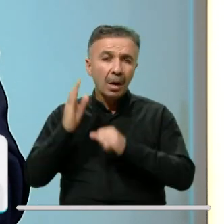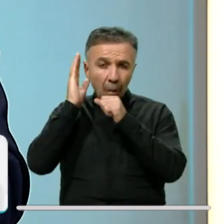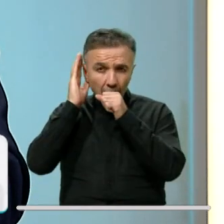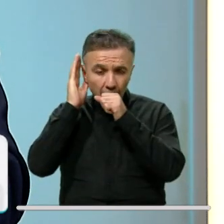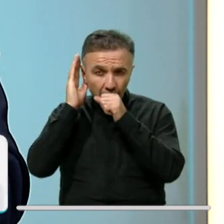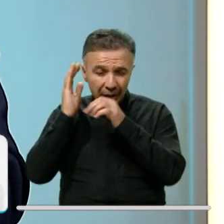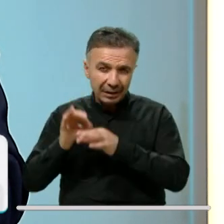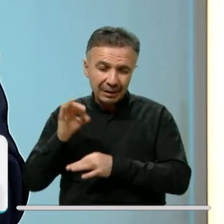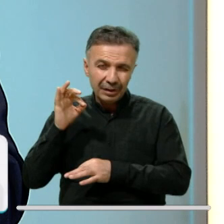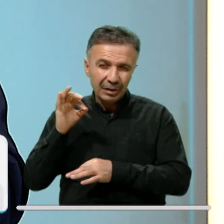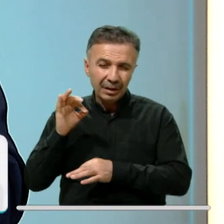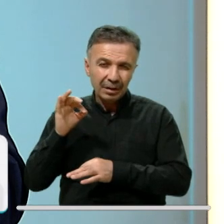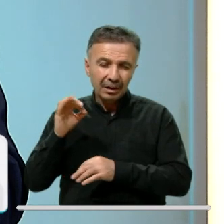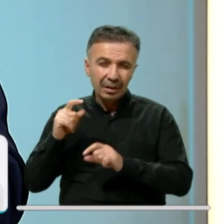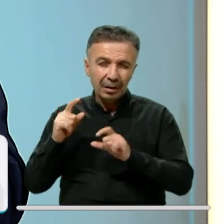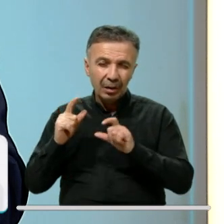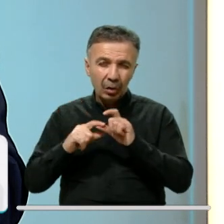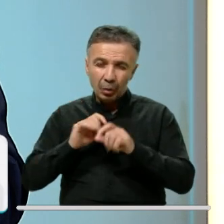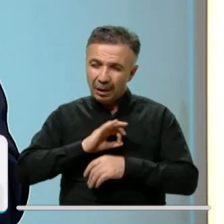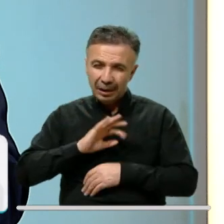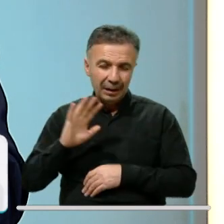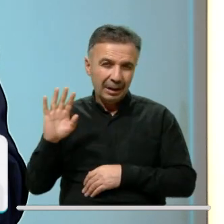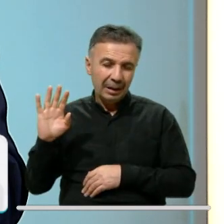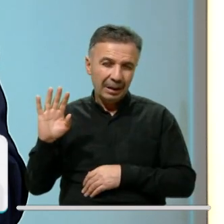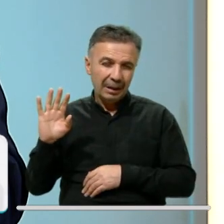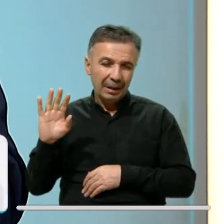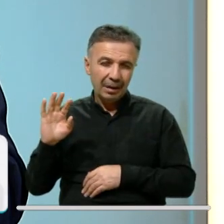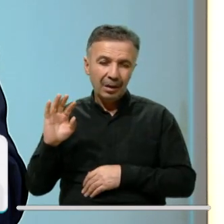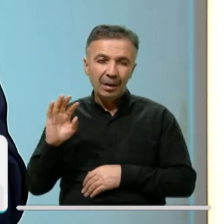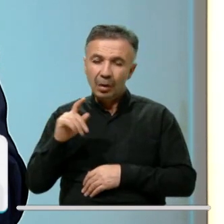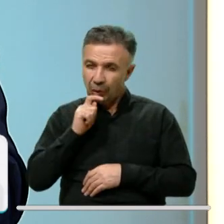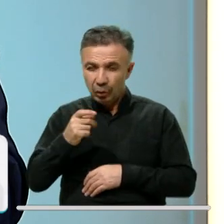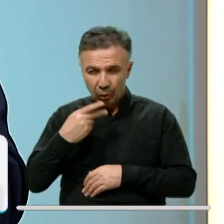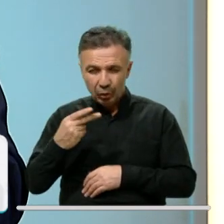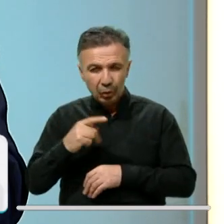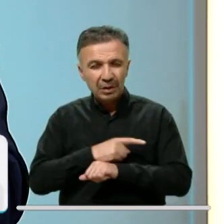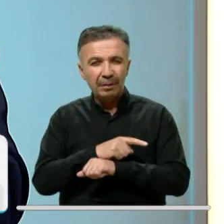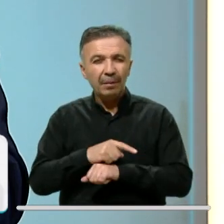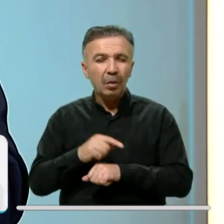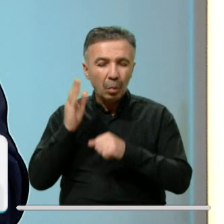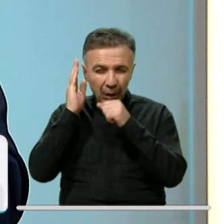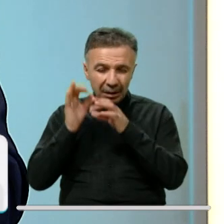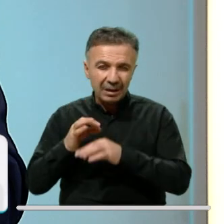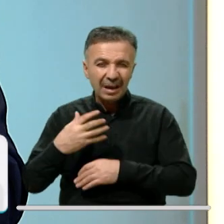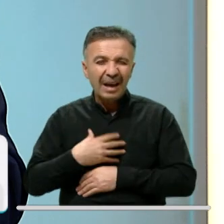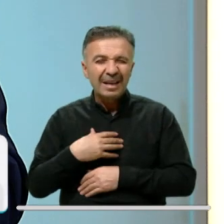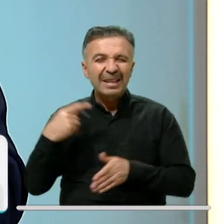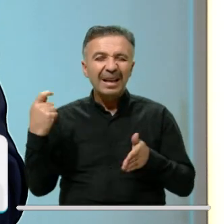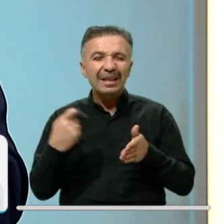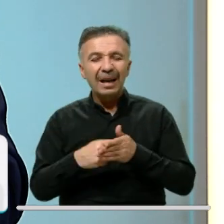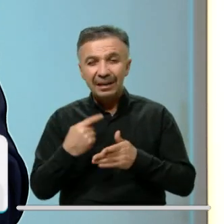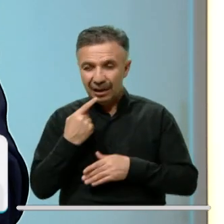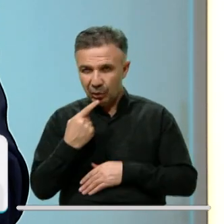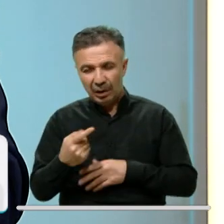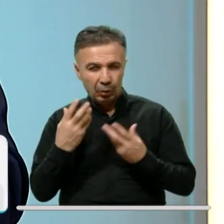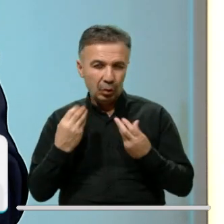müezzinin Sübhanallah ve Elhamdülillah sözünü söylediği zaman bu müezzin kendi adına bunu söylemiş olur.